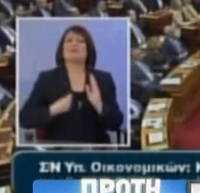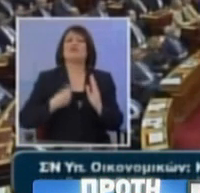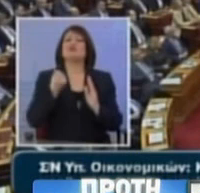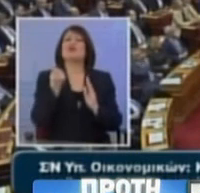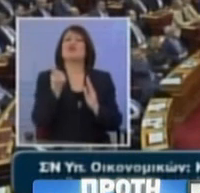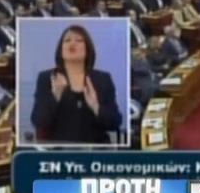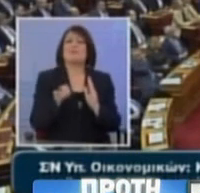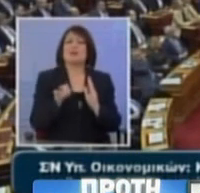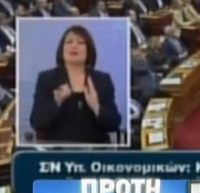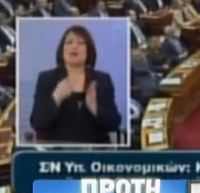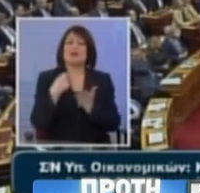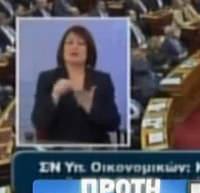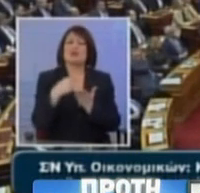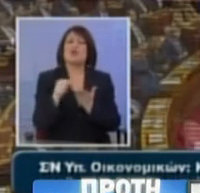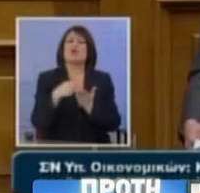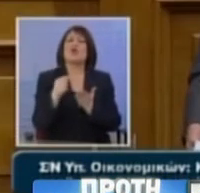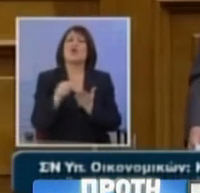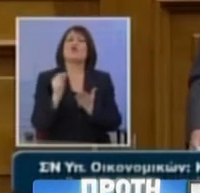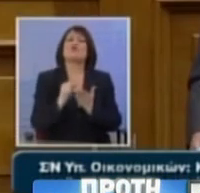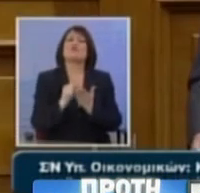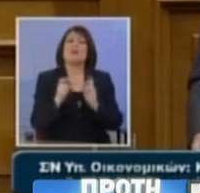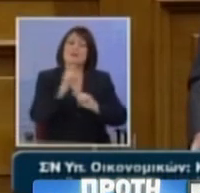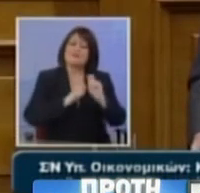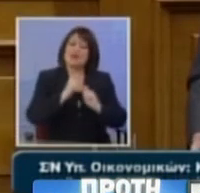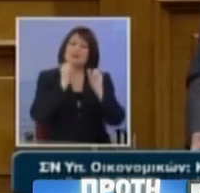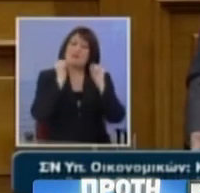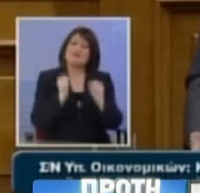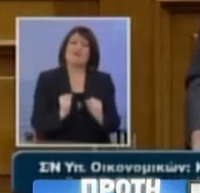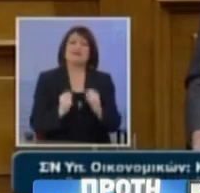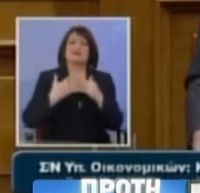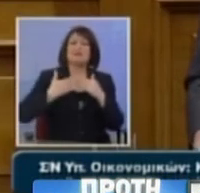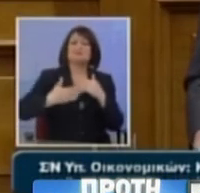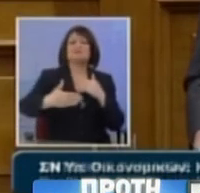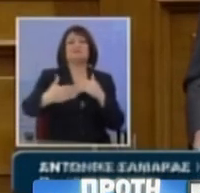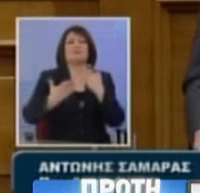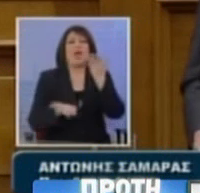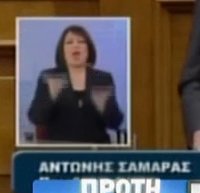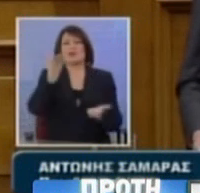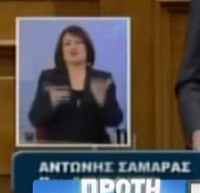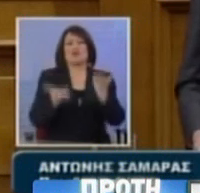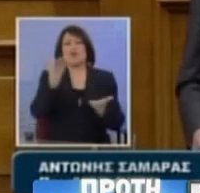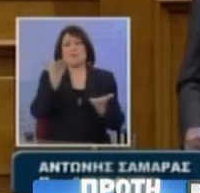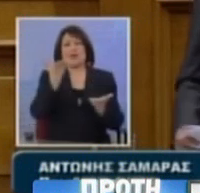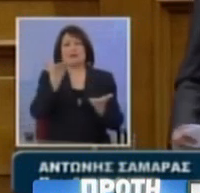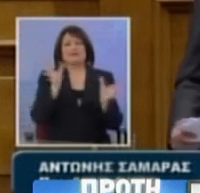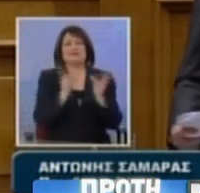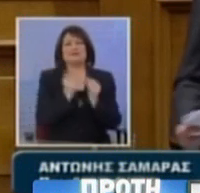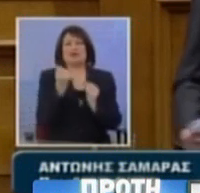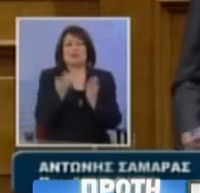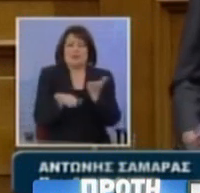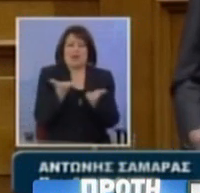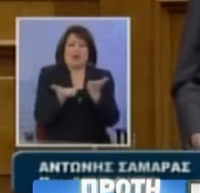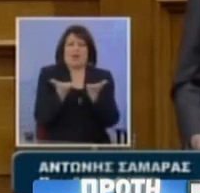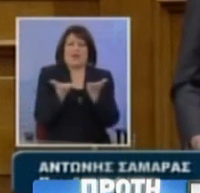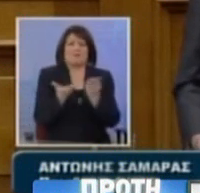διορθώνουμε και θεμελιώδεις μακροχρόνιες ανισορροπίες στην οικονομία μας. Δεν κερδίζουμε δηλαδή μόνο τη